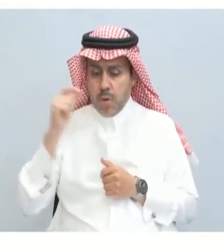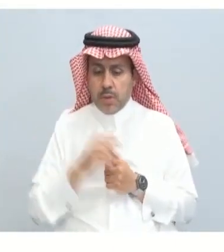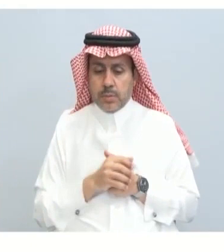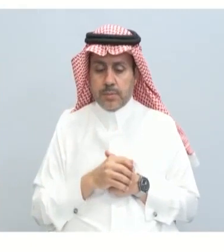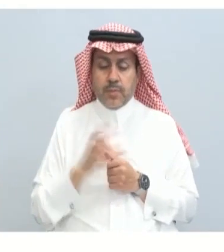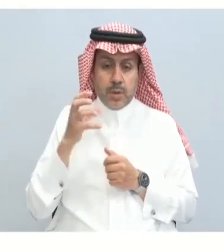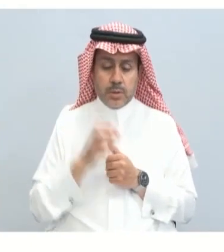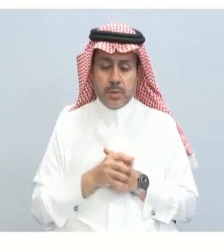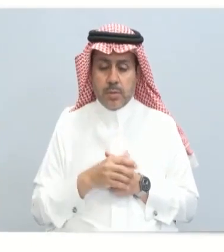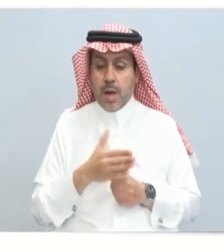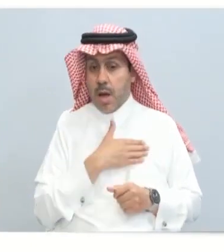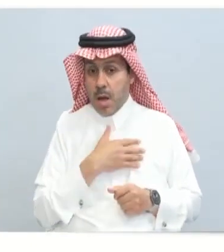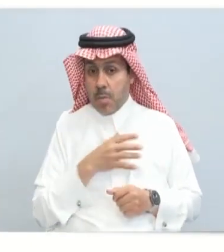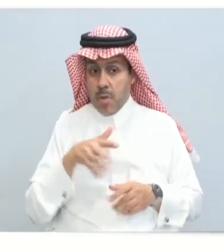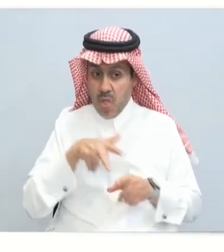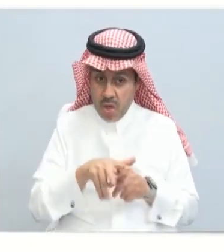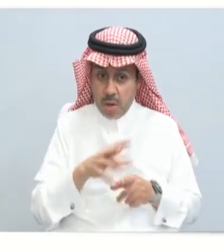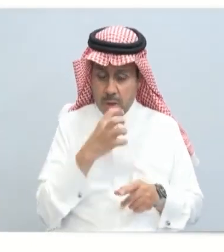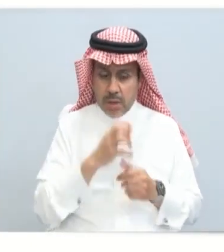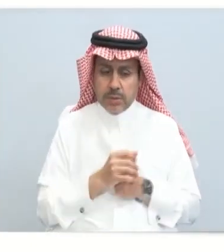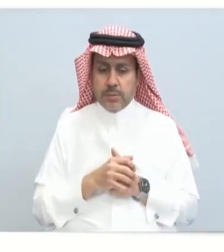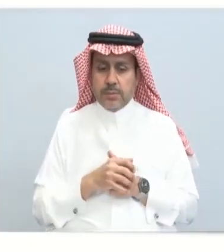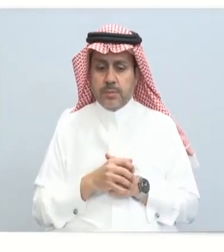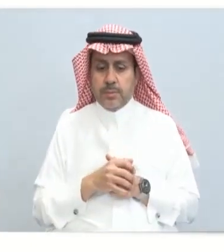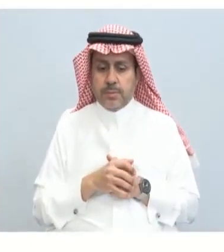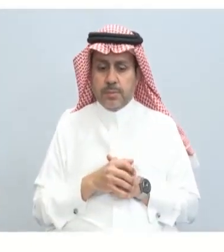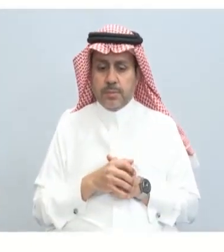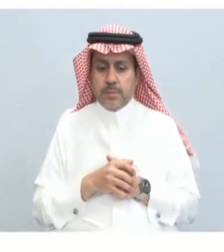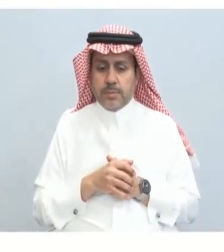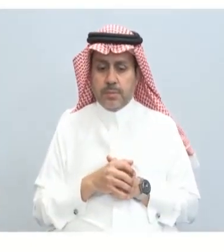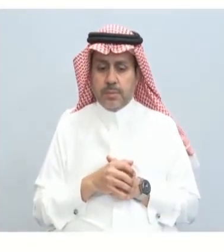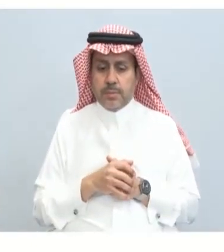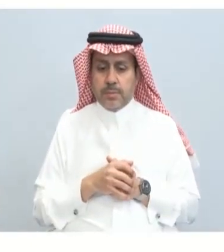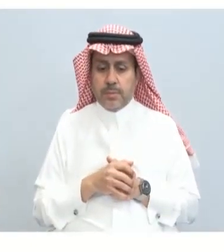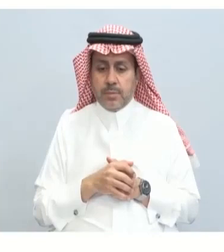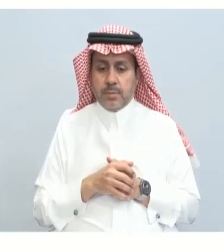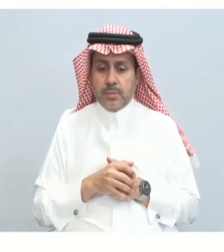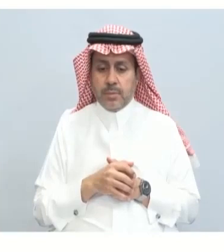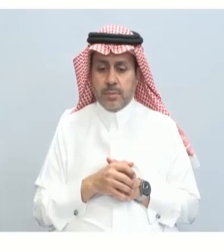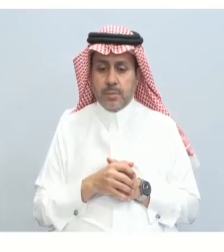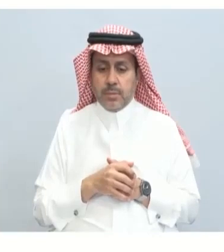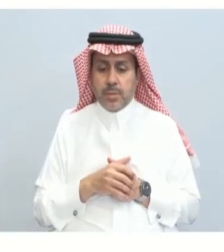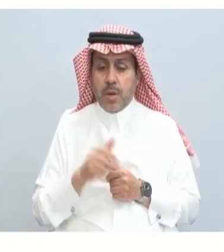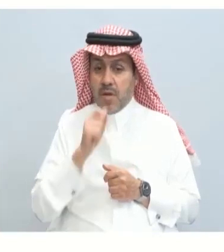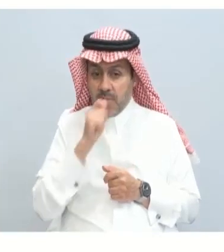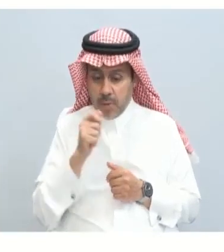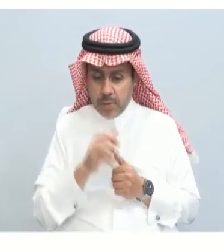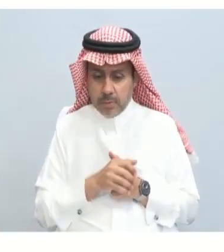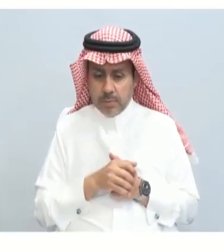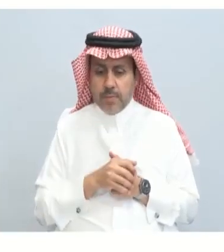الحجر قلب الظالمي حجر قلب الظالم حجر البخل هنا